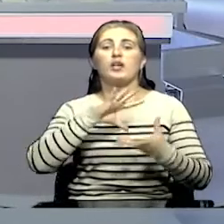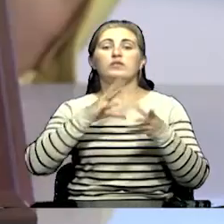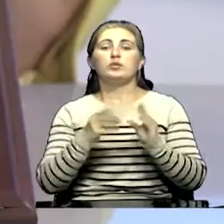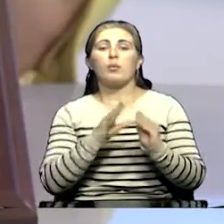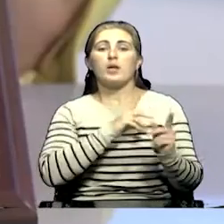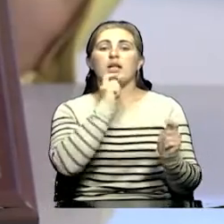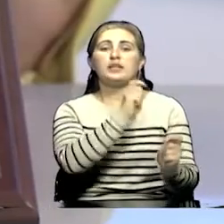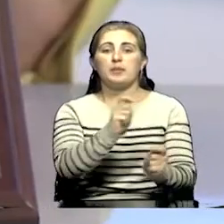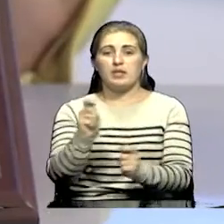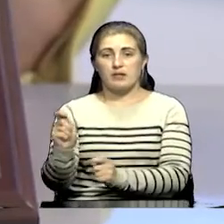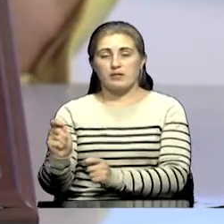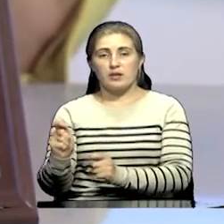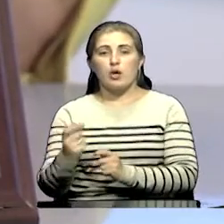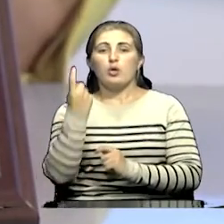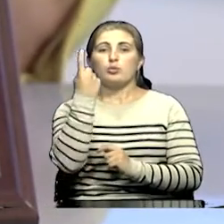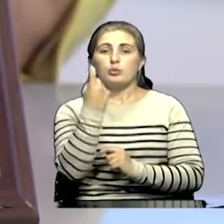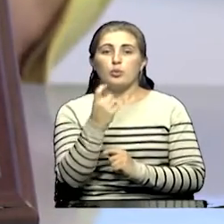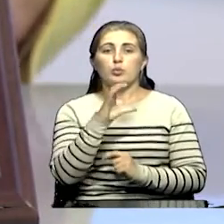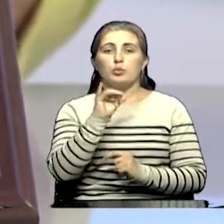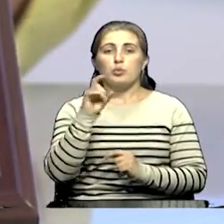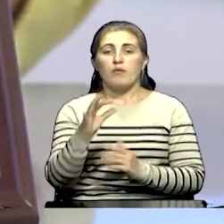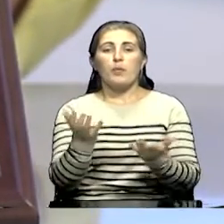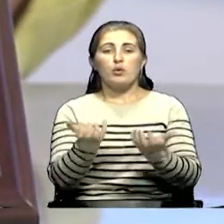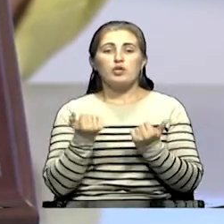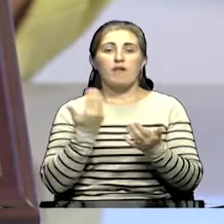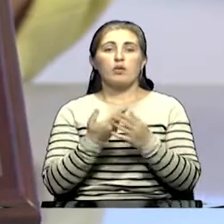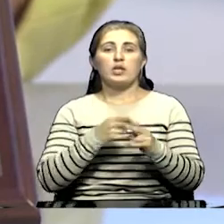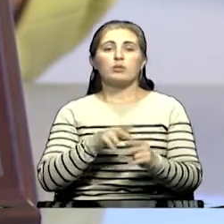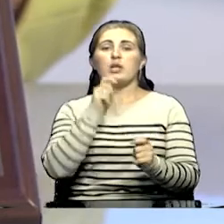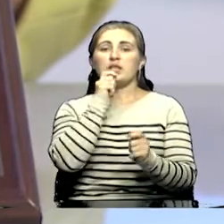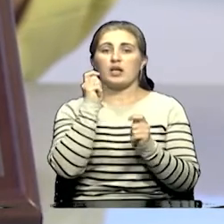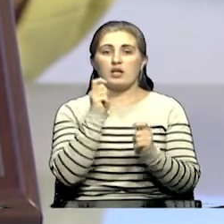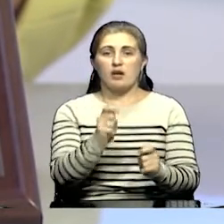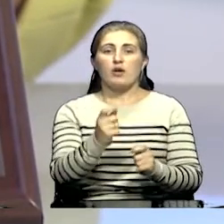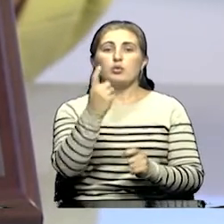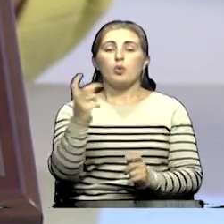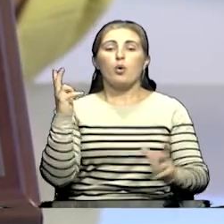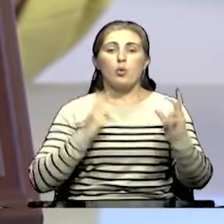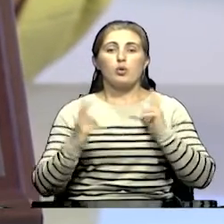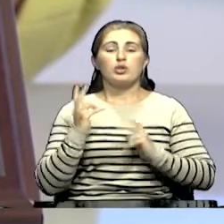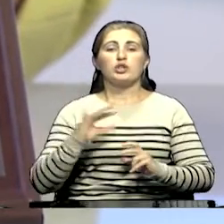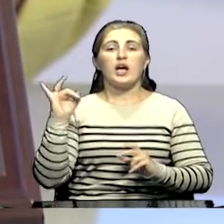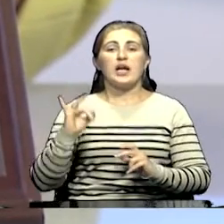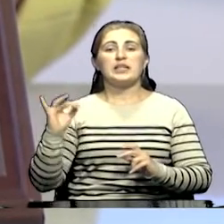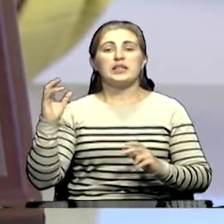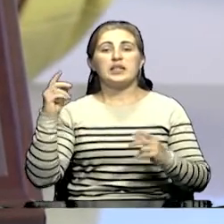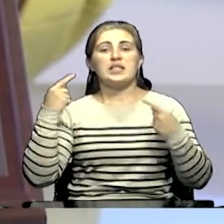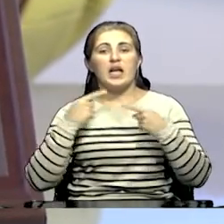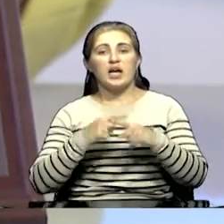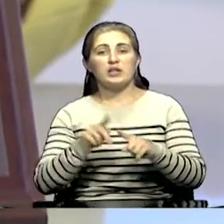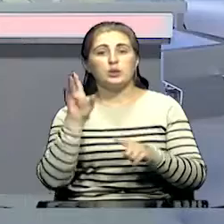сто-сто ссузов получили вот эту награду это 100 колледжей и техникумов россией